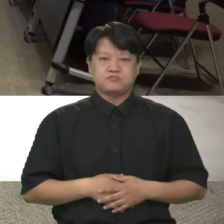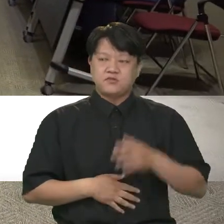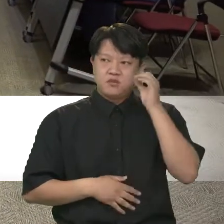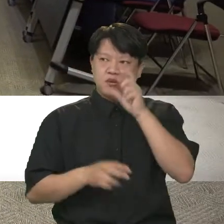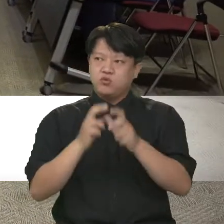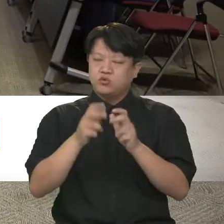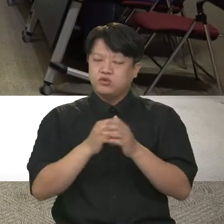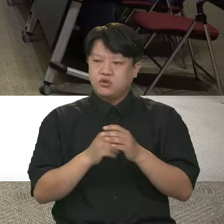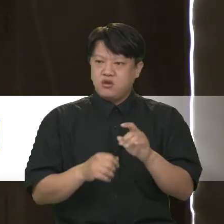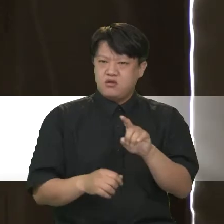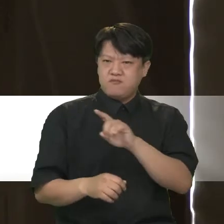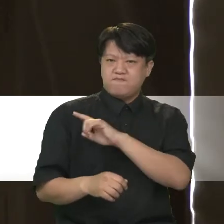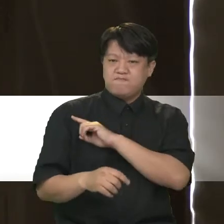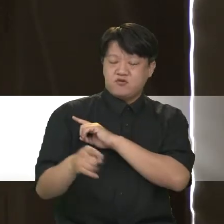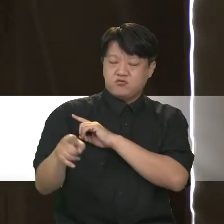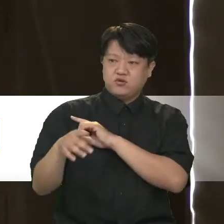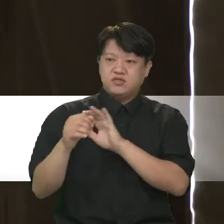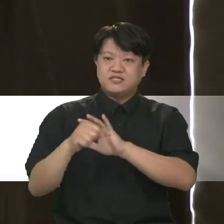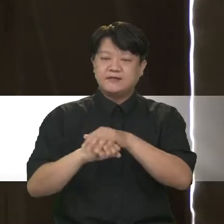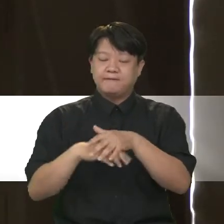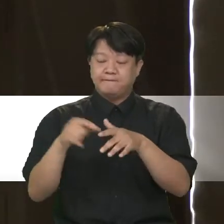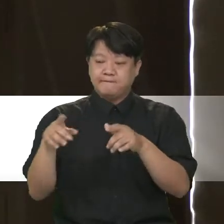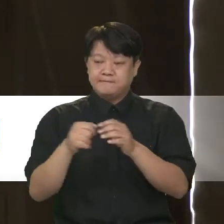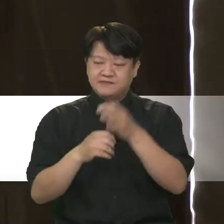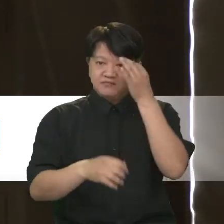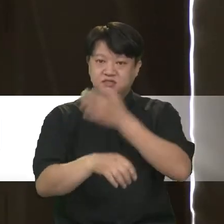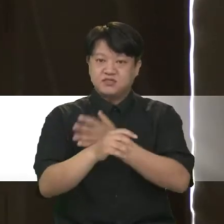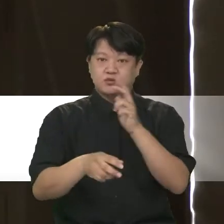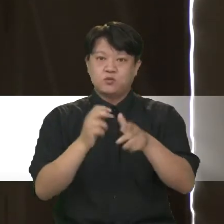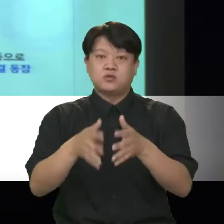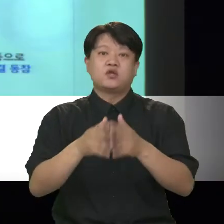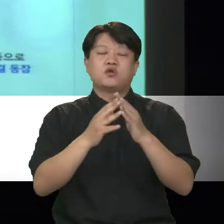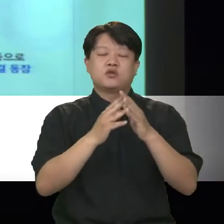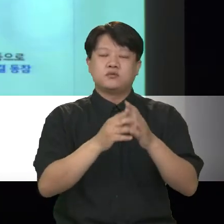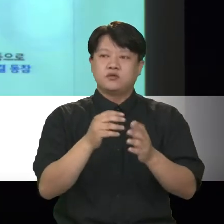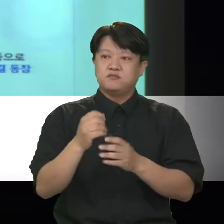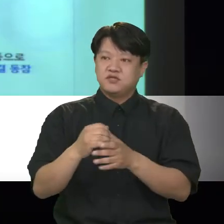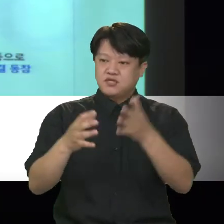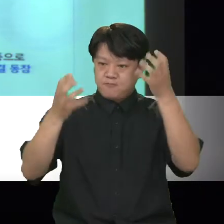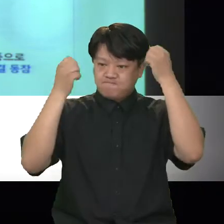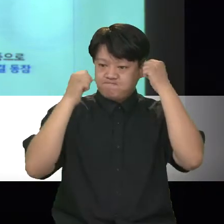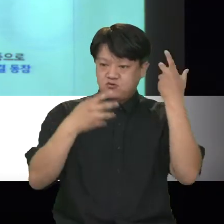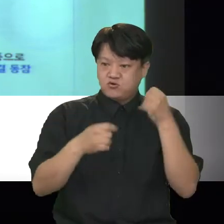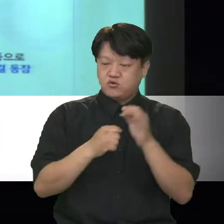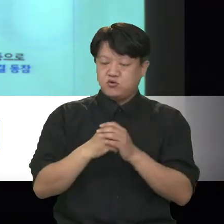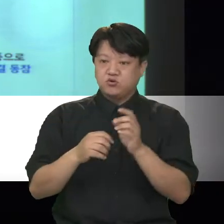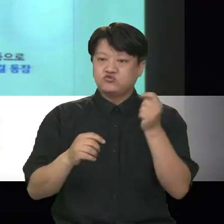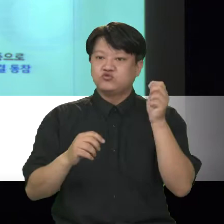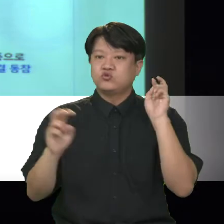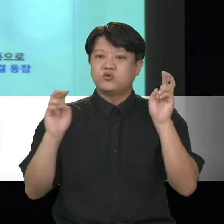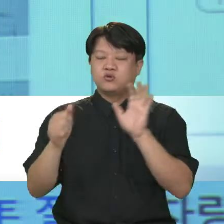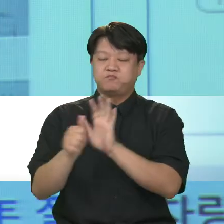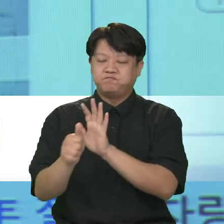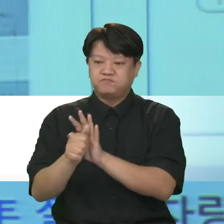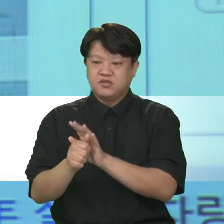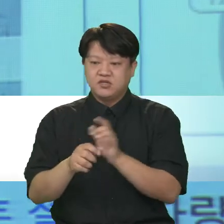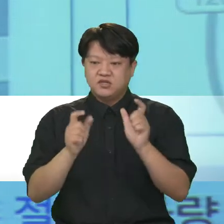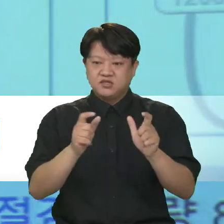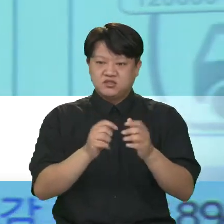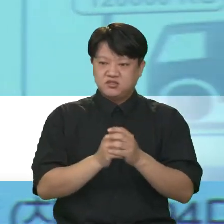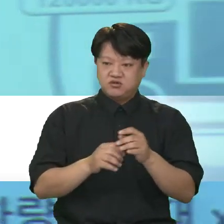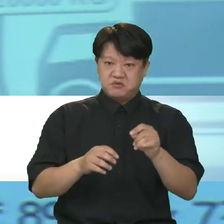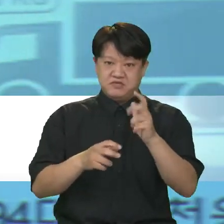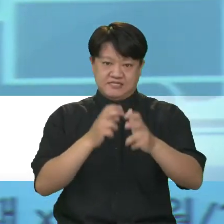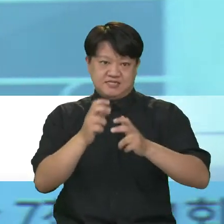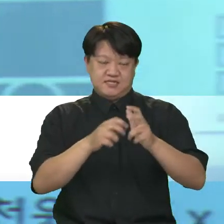세계 최고수준 스마트 공장설립 경험을 바탕으로 중소기업을 지원하고 지역의 산업생태계 경쟁력을 높여